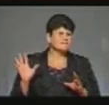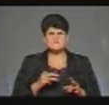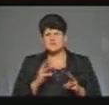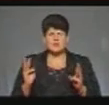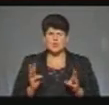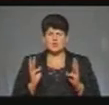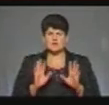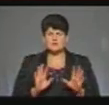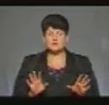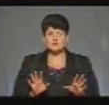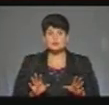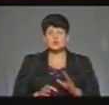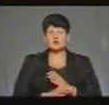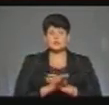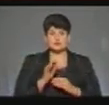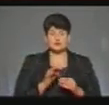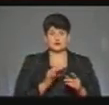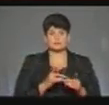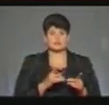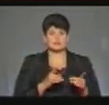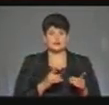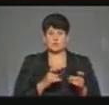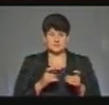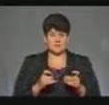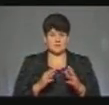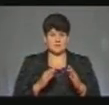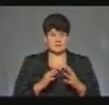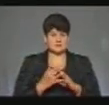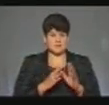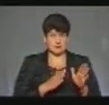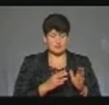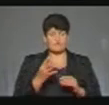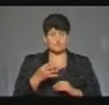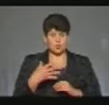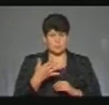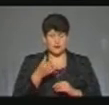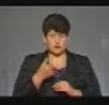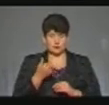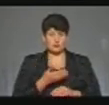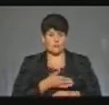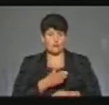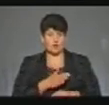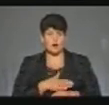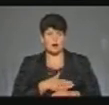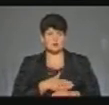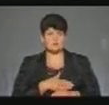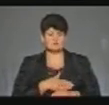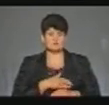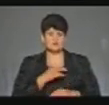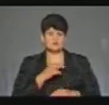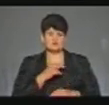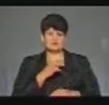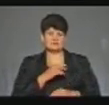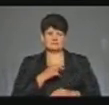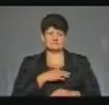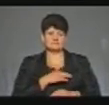так, якщо на сході ми не обстрілюємо населені пункти, то в 45-му році поляки в 46-му на це уваги жодної не звертали.